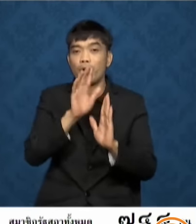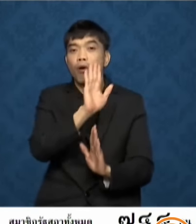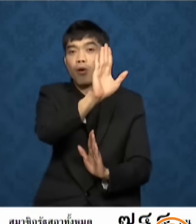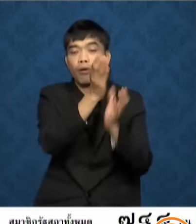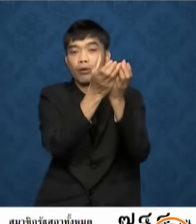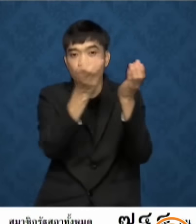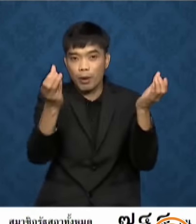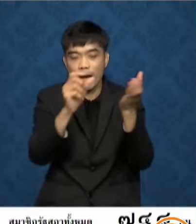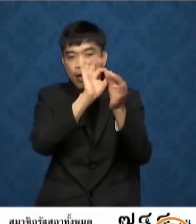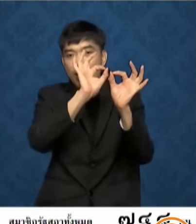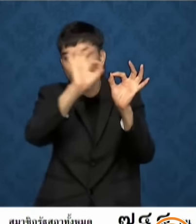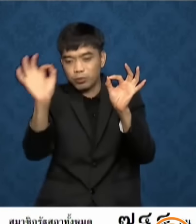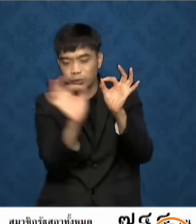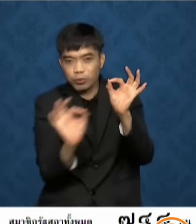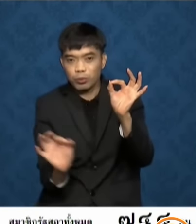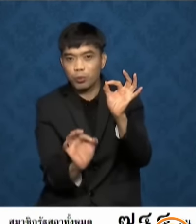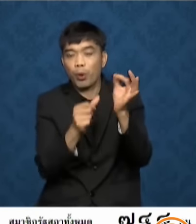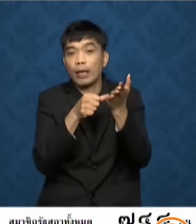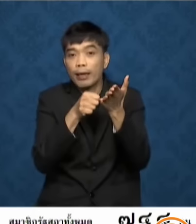องแก้ไรฐธนูนที่ está homay